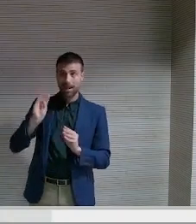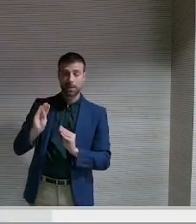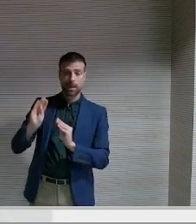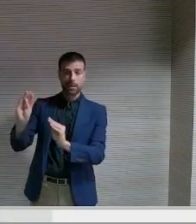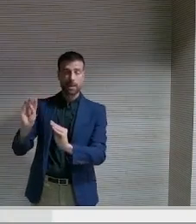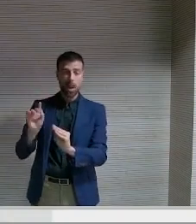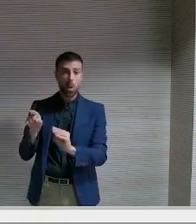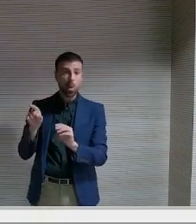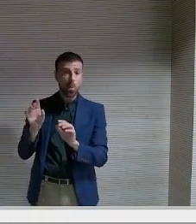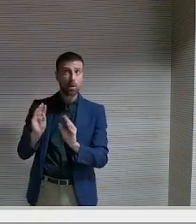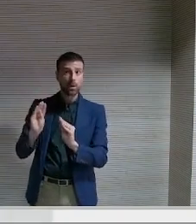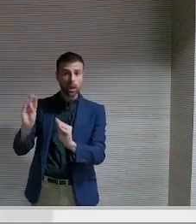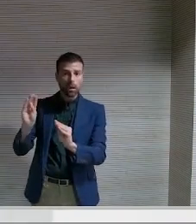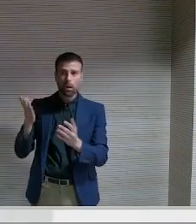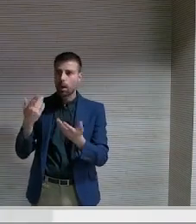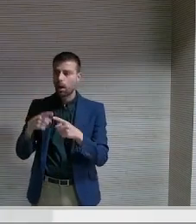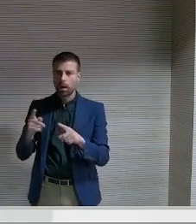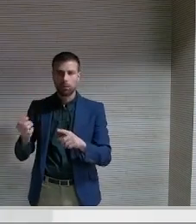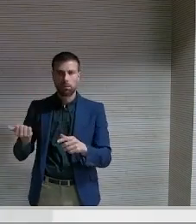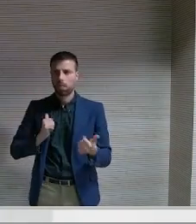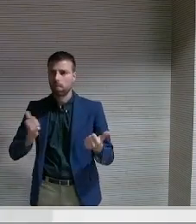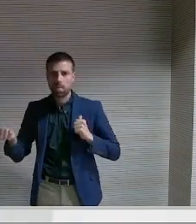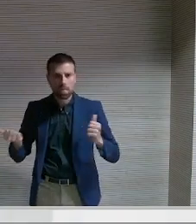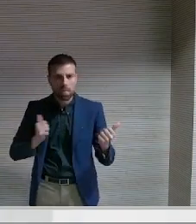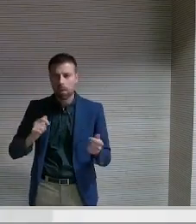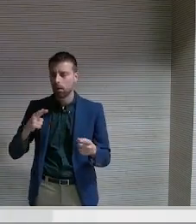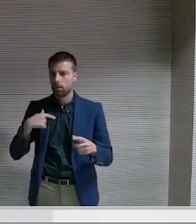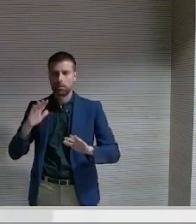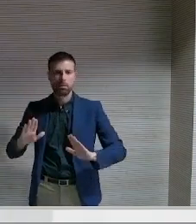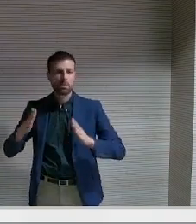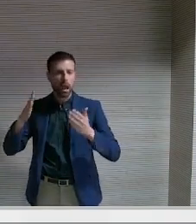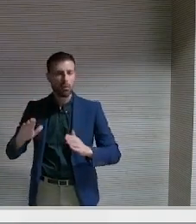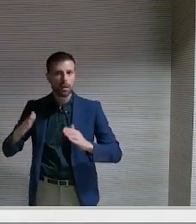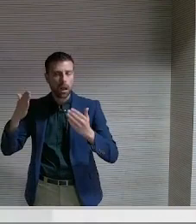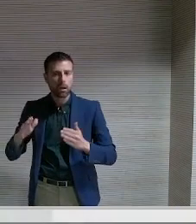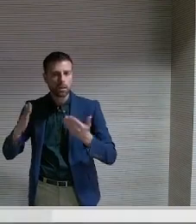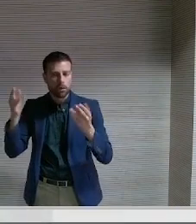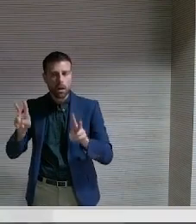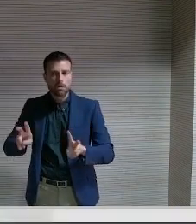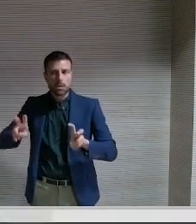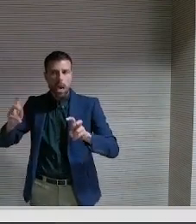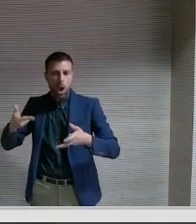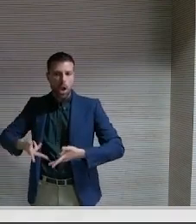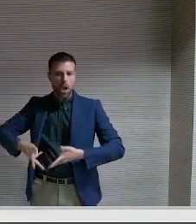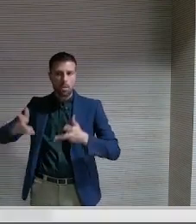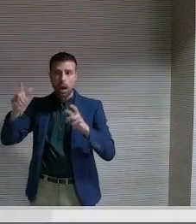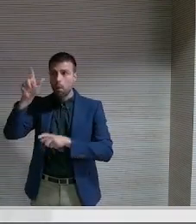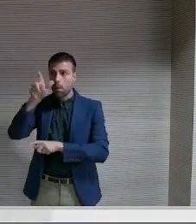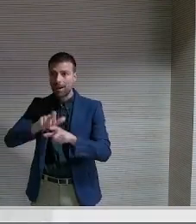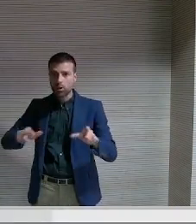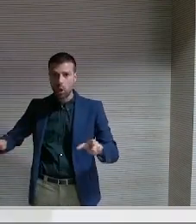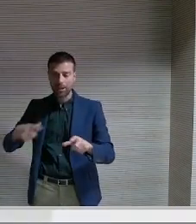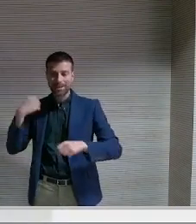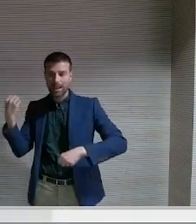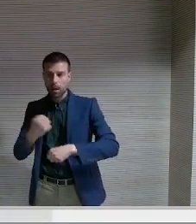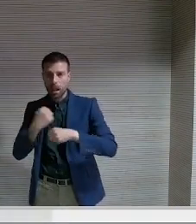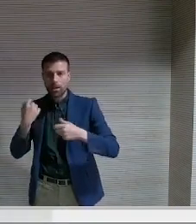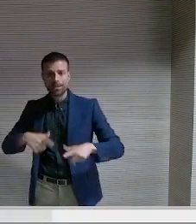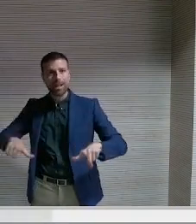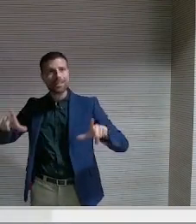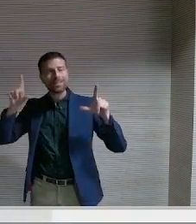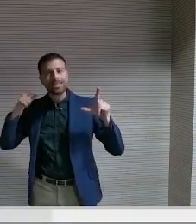que campi qui pugui i el model neoliberal, que no posa les persones i els treballadors al centre, pot